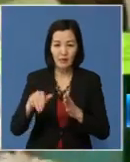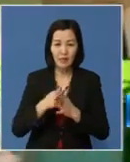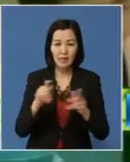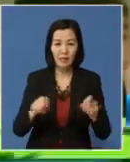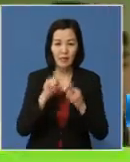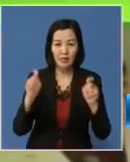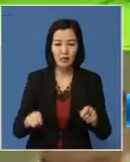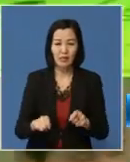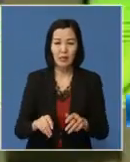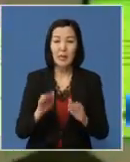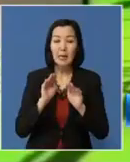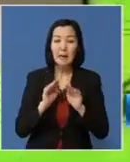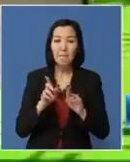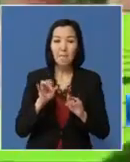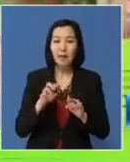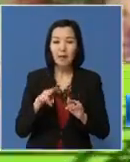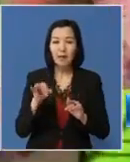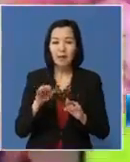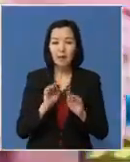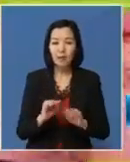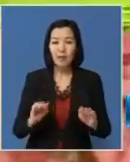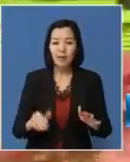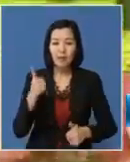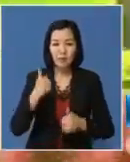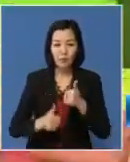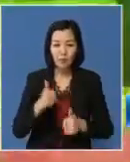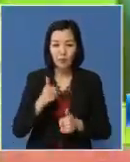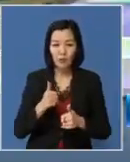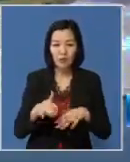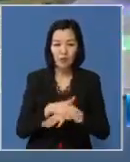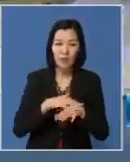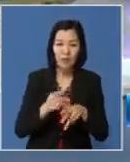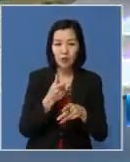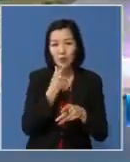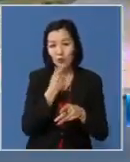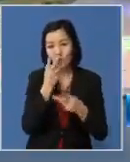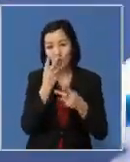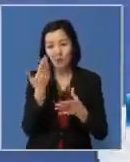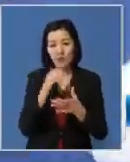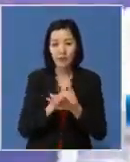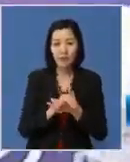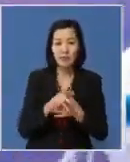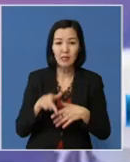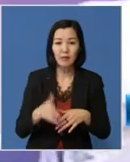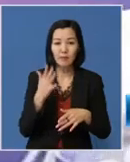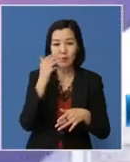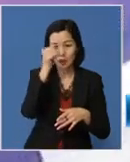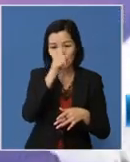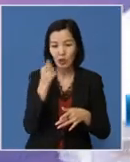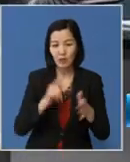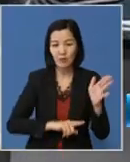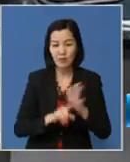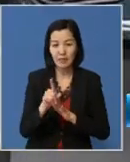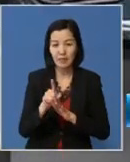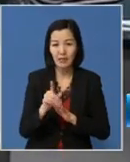Балдәурен талай талантты баланың өнердегі тұсауын кесіп көрерменге таныстырды. Бағдарлама алғаш 2005 жылы эфирге шықты. Содан 5 жыл